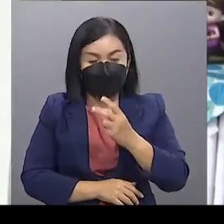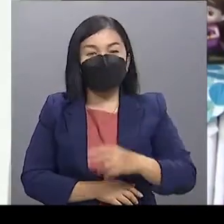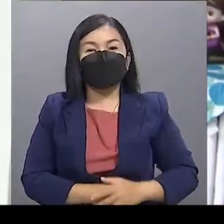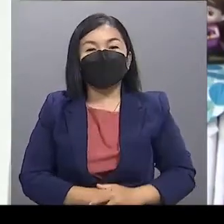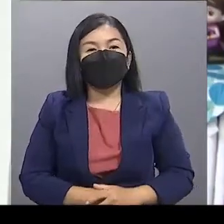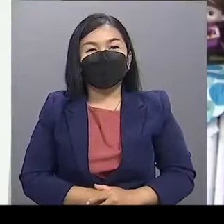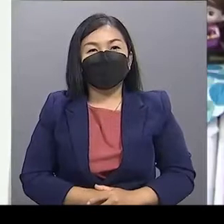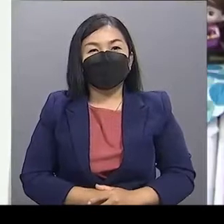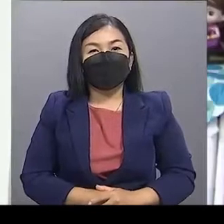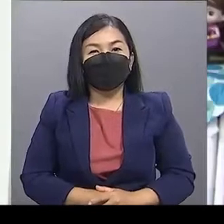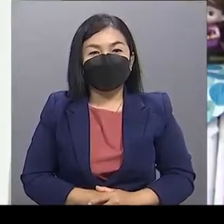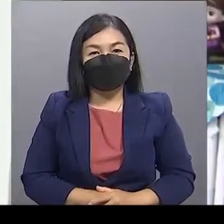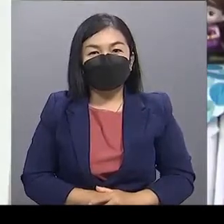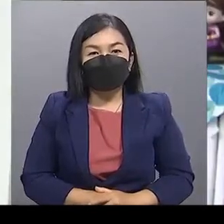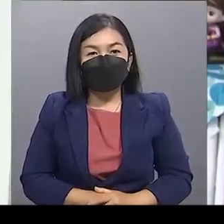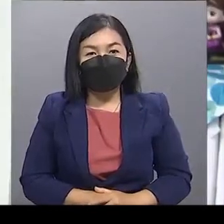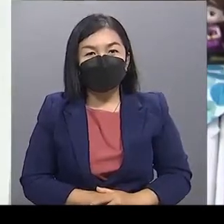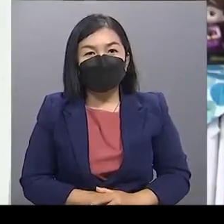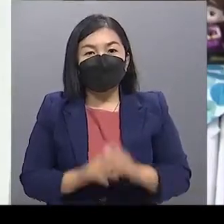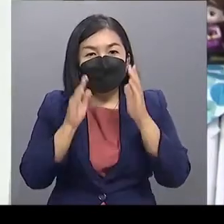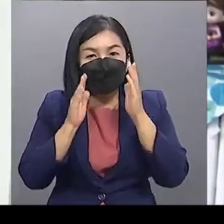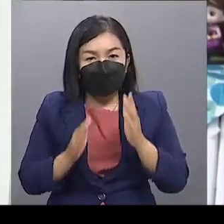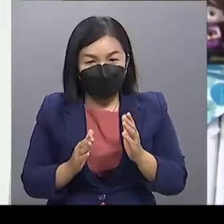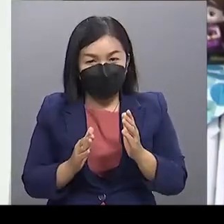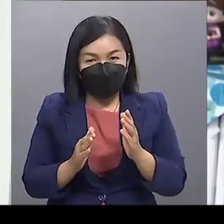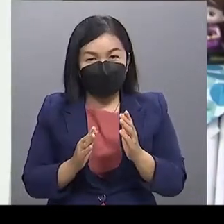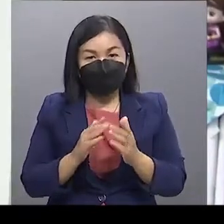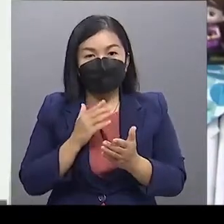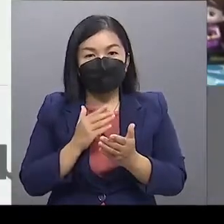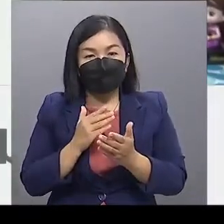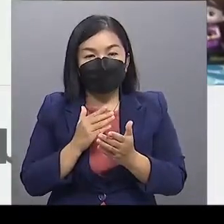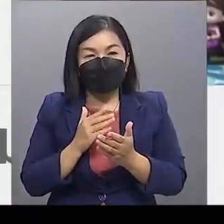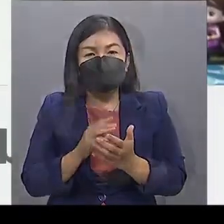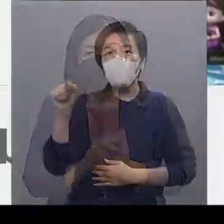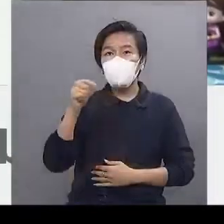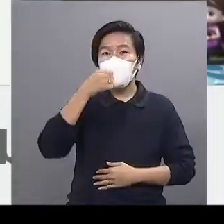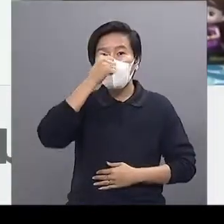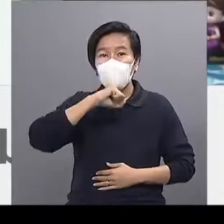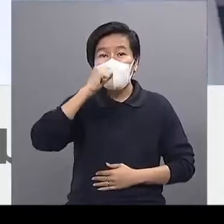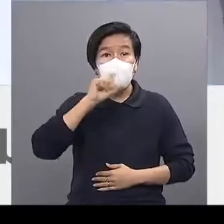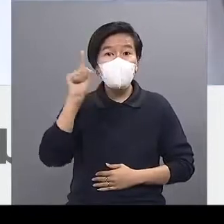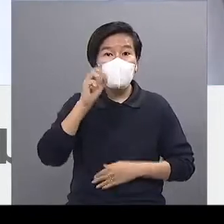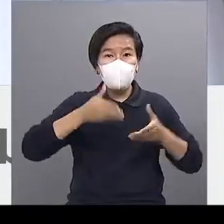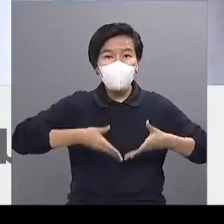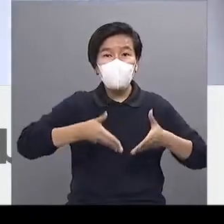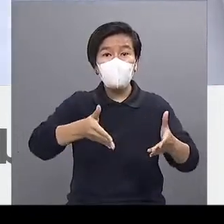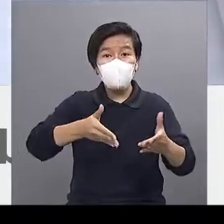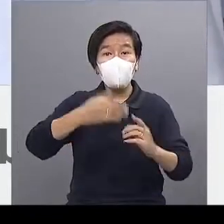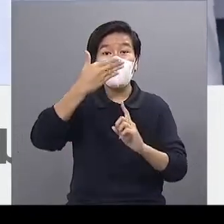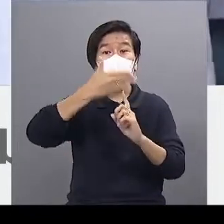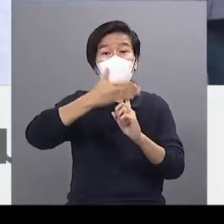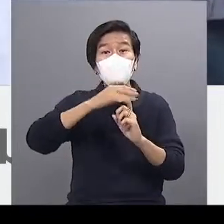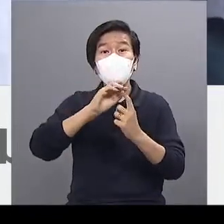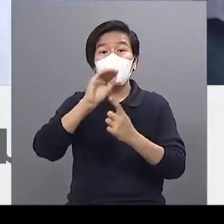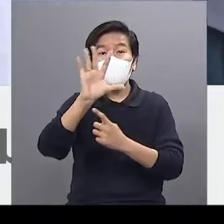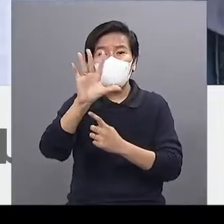ลูกค้ายังคงทยอยเข้าซื้อไอศครีมกดกริ่งที่ตั้งอยู่ถนนนิมมานเหมินท์ซอย 5าเภอเมืองเชียงใหม่โดยก่อนเข้า